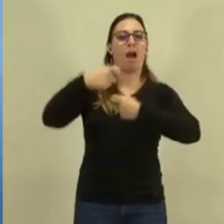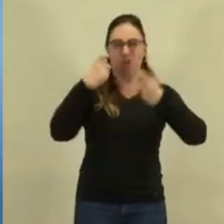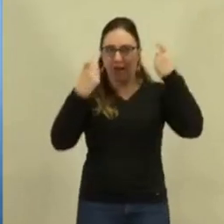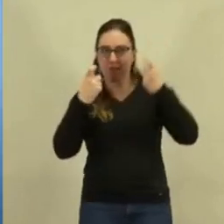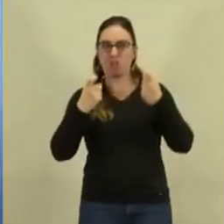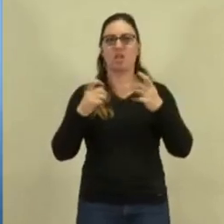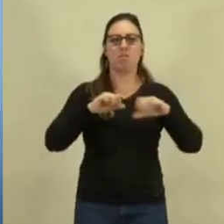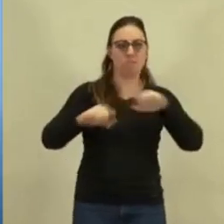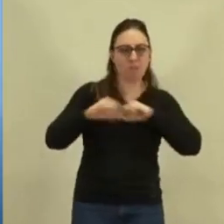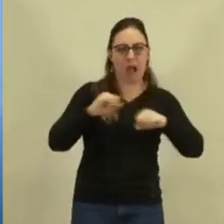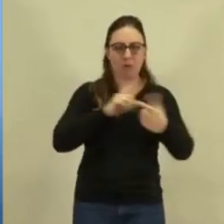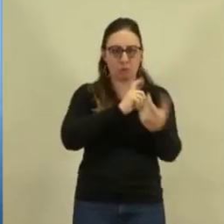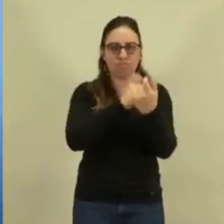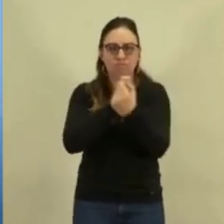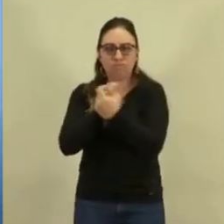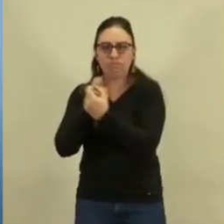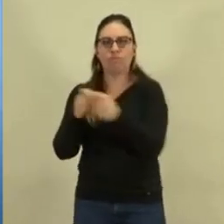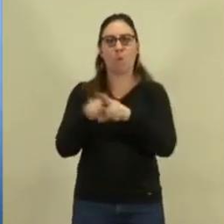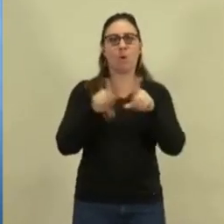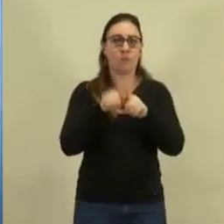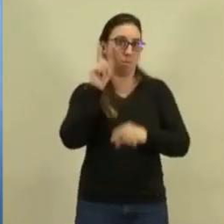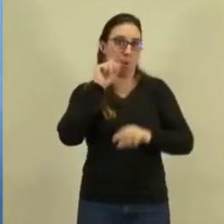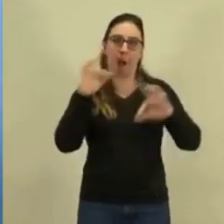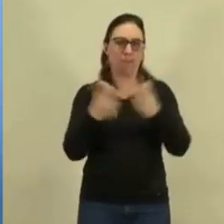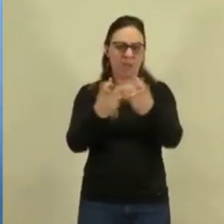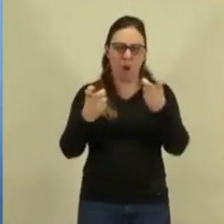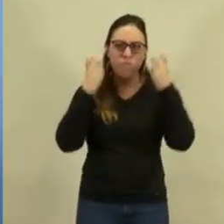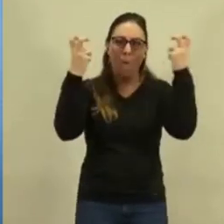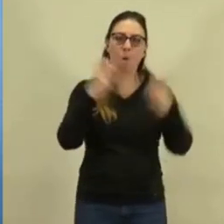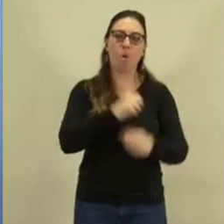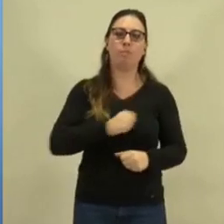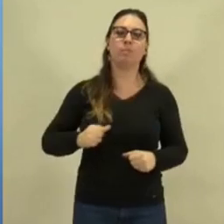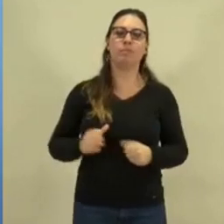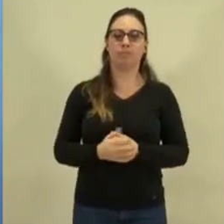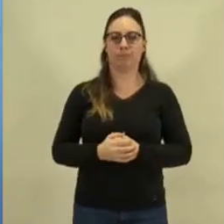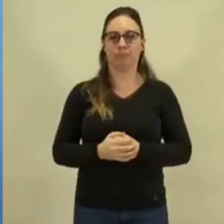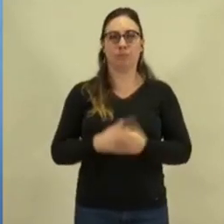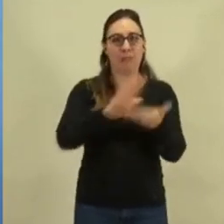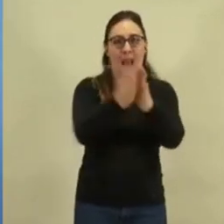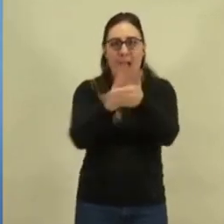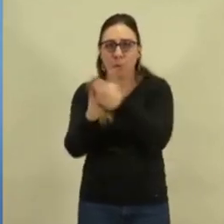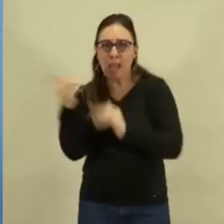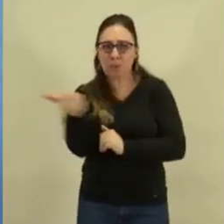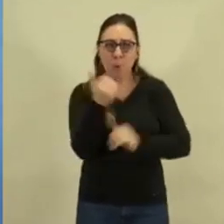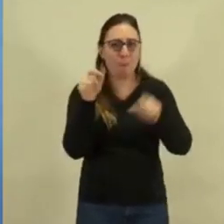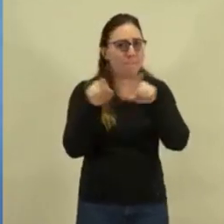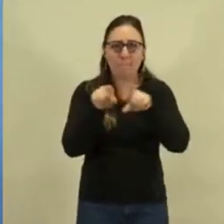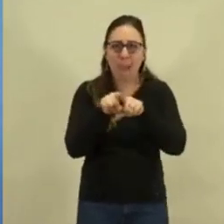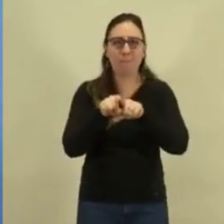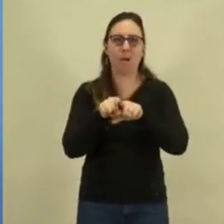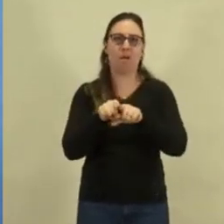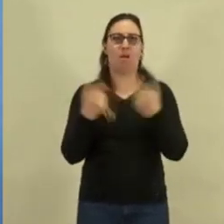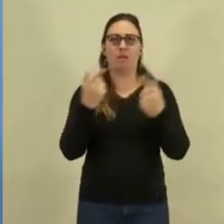actions, au regard de cette forte inflation. Il en est de même pour chaque association. Chaque association subit